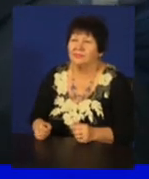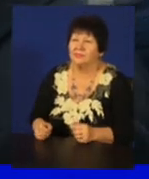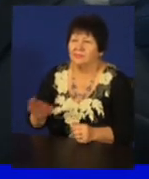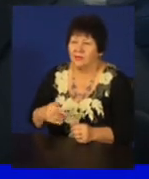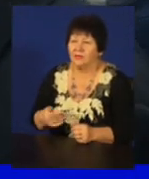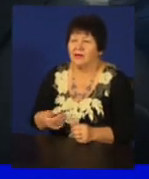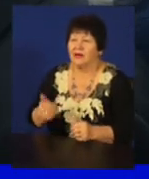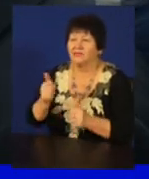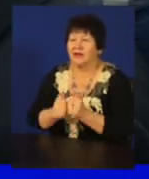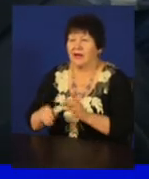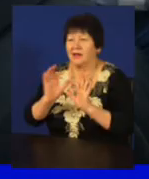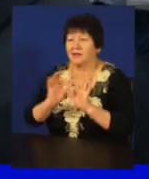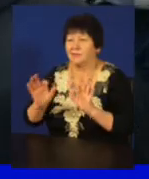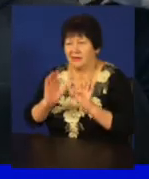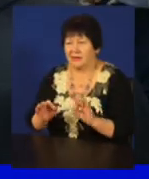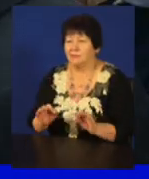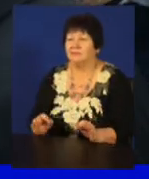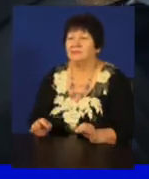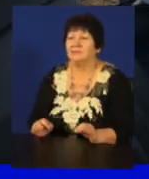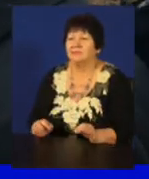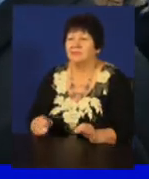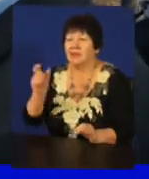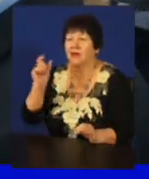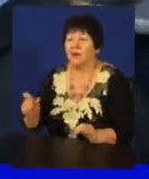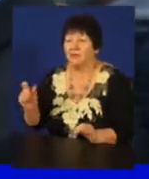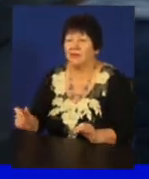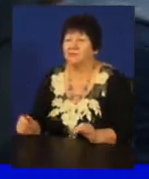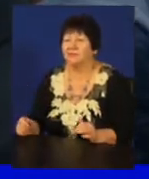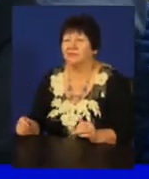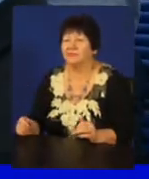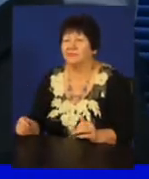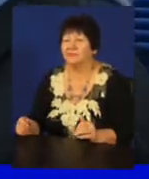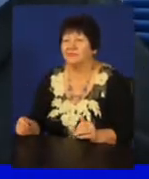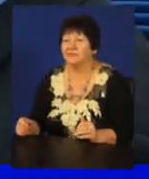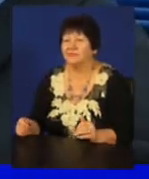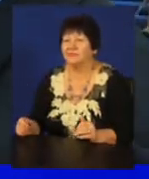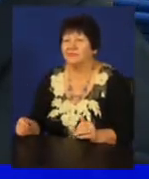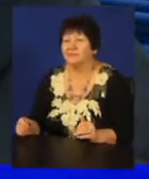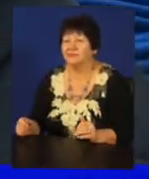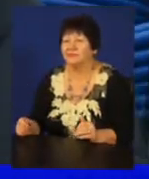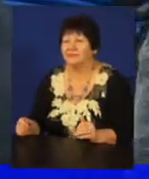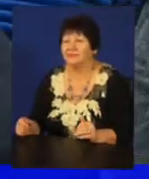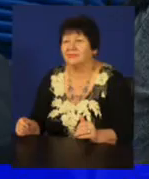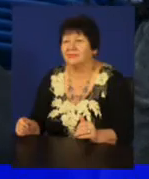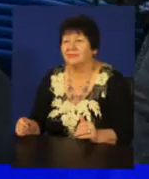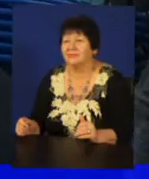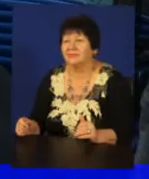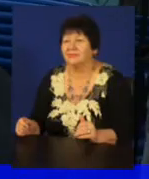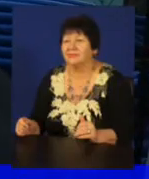cu ele, le explicăm beneficiile. Household to household from door to door and we explain them the benefits of getting connected